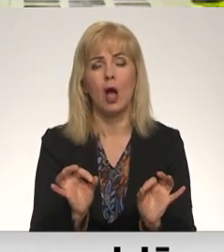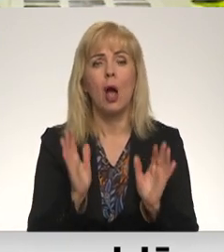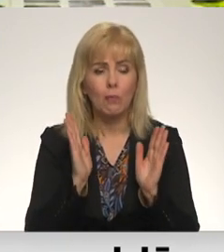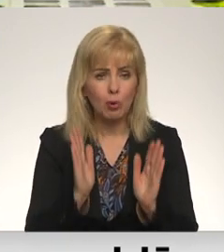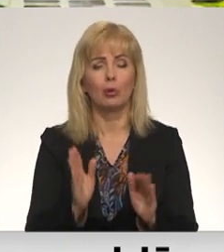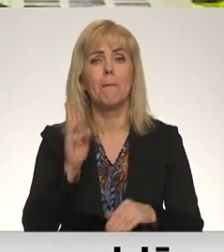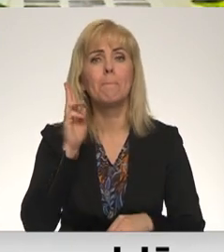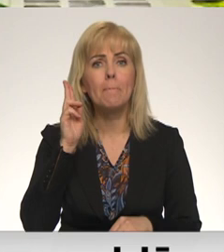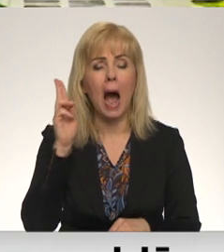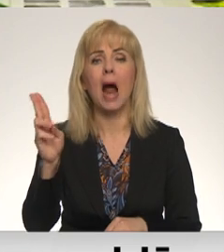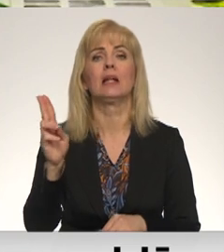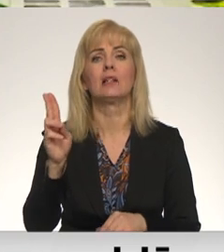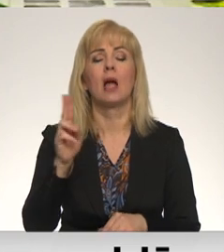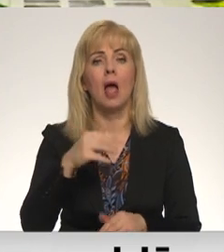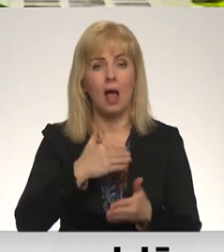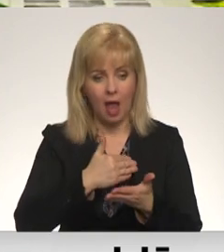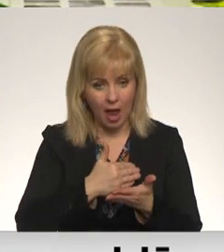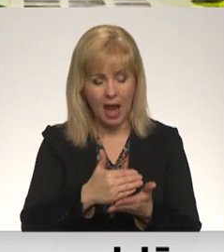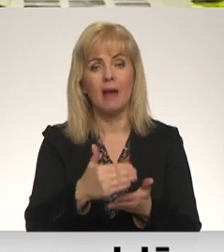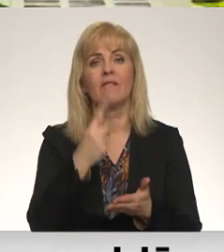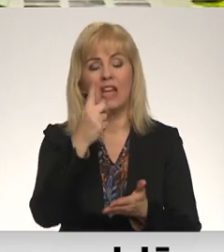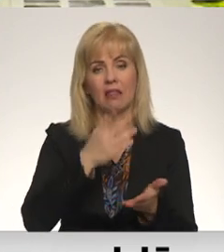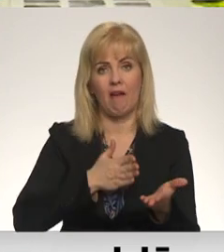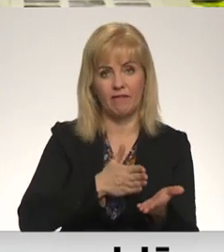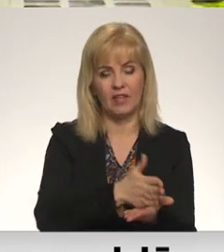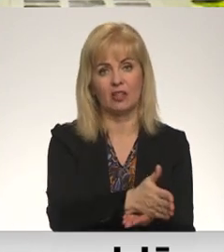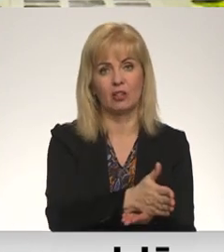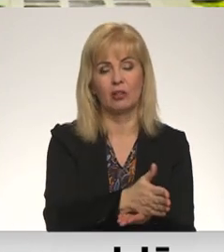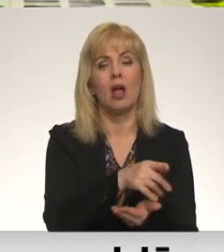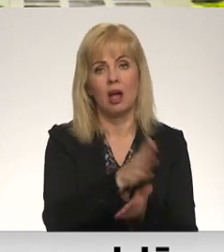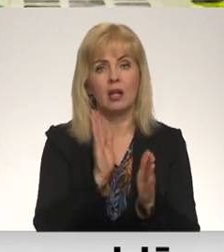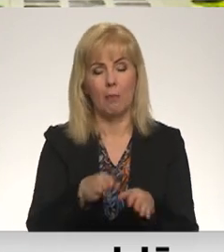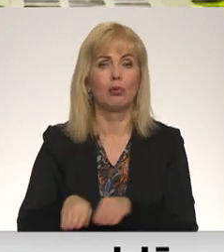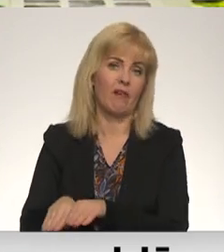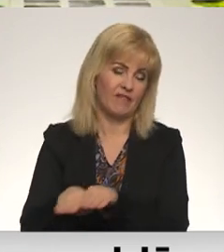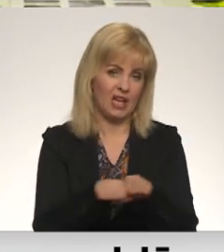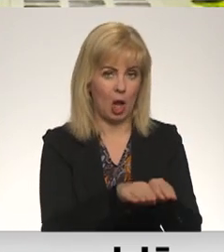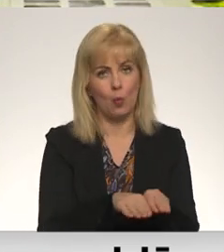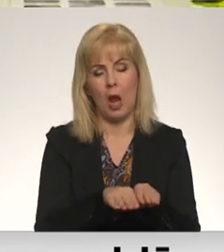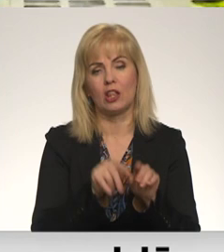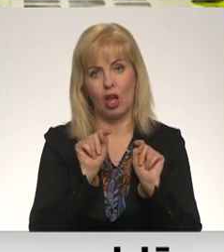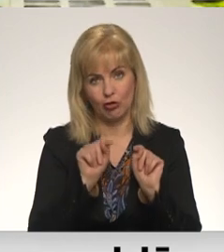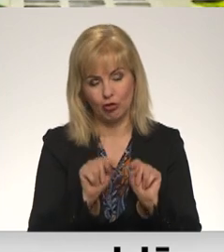būt pārliecinātai par to, ka mēs ejam vienā virzienā, tad ir jābūt vienotai šai te